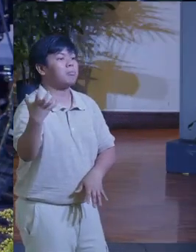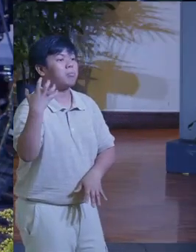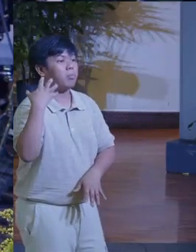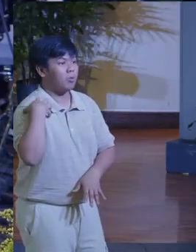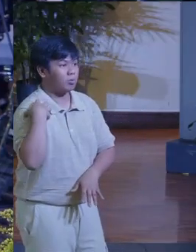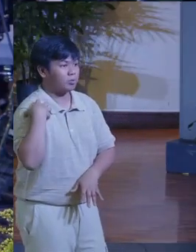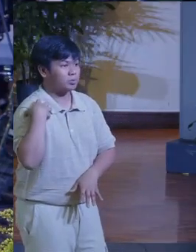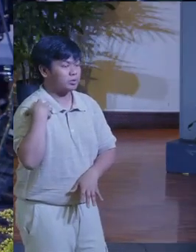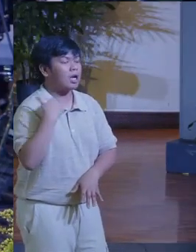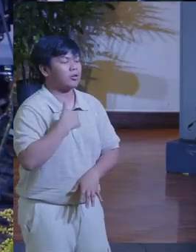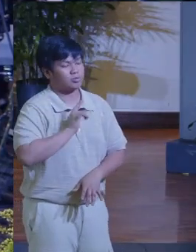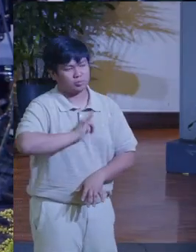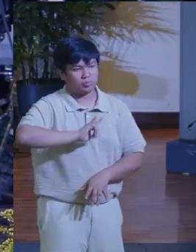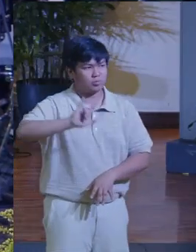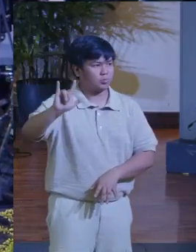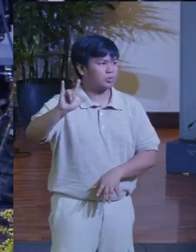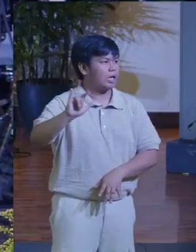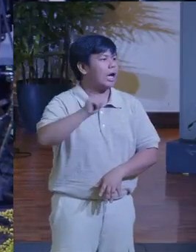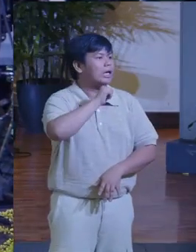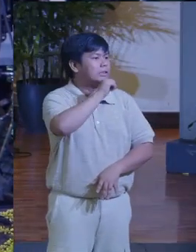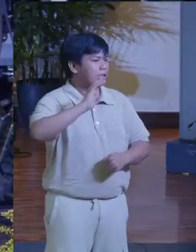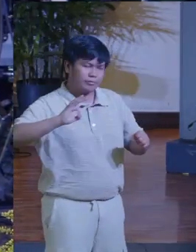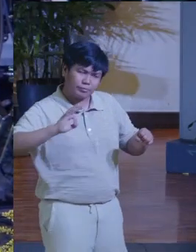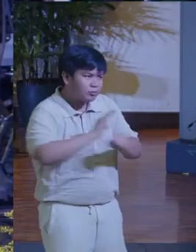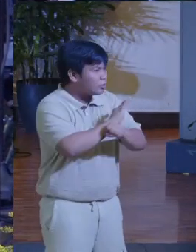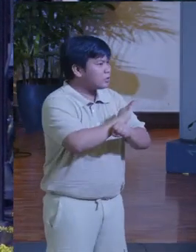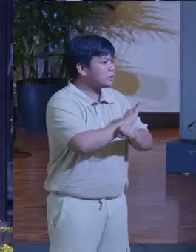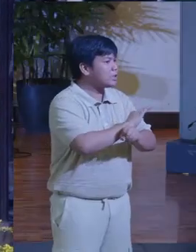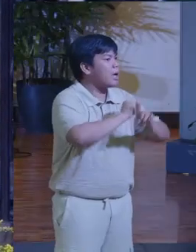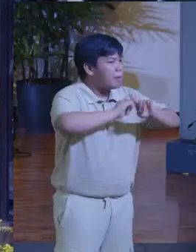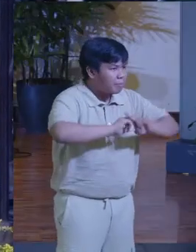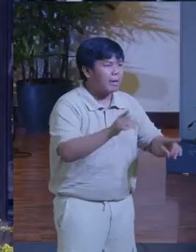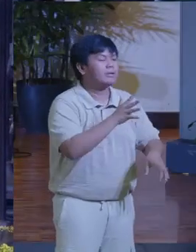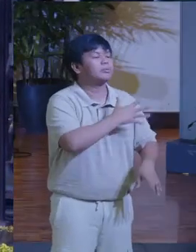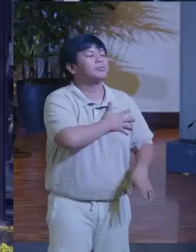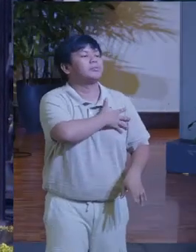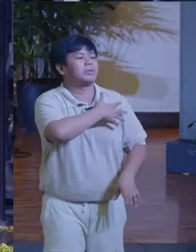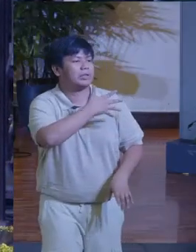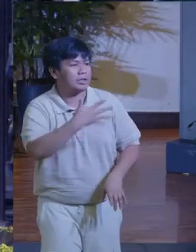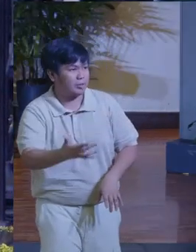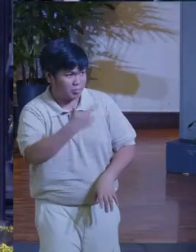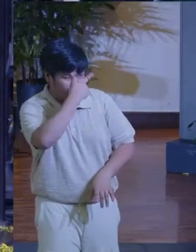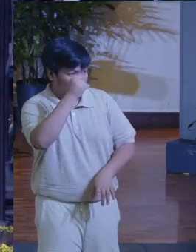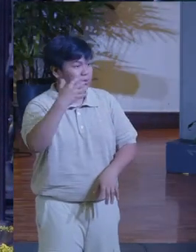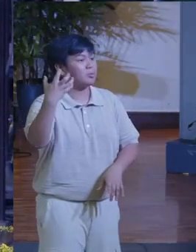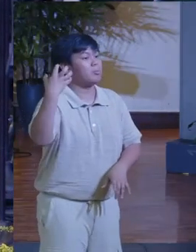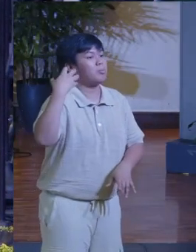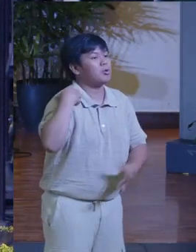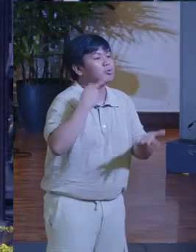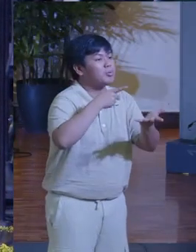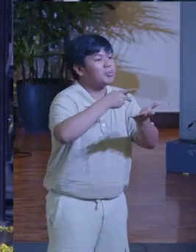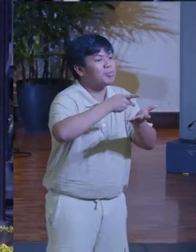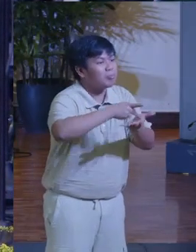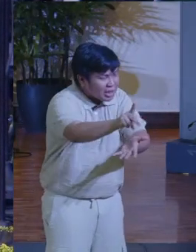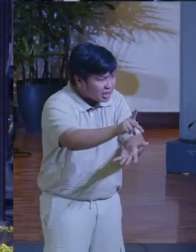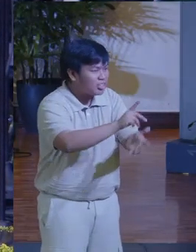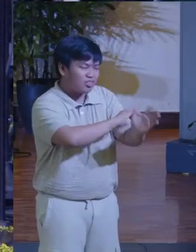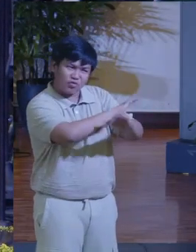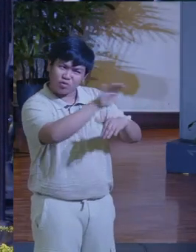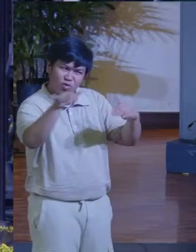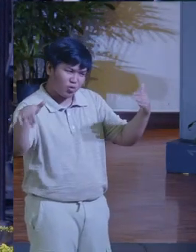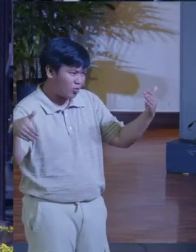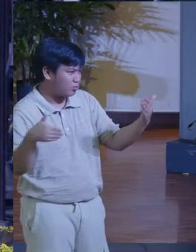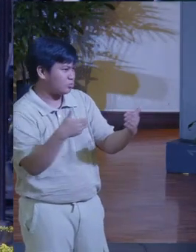pagsunod ay hindi dahil sa batas, kundi dahil sa pag-ibig sa